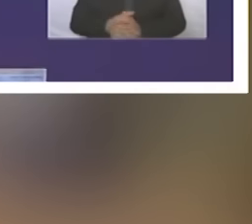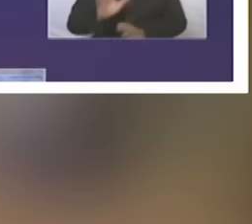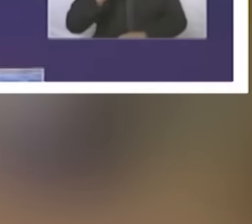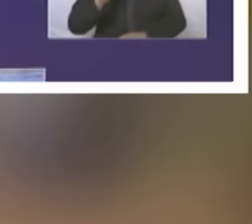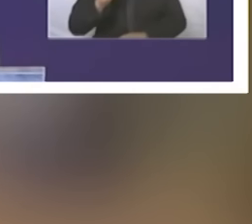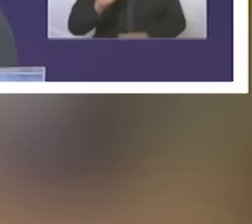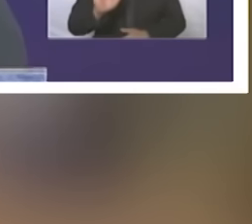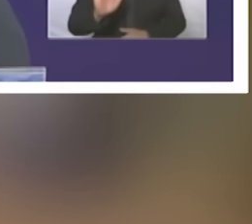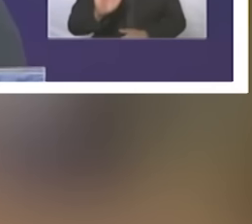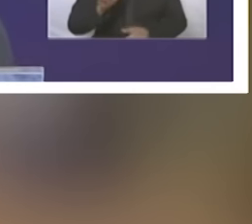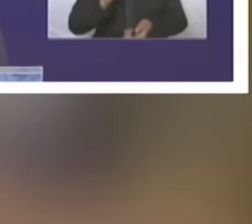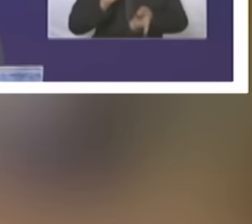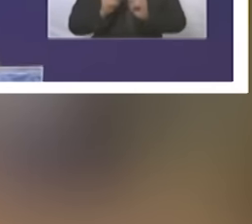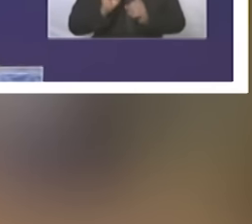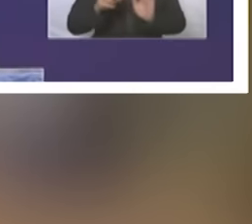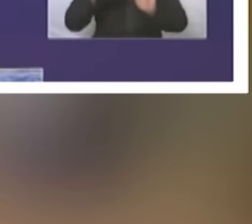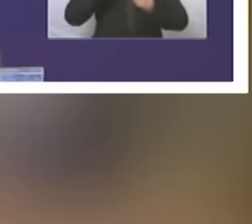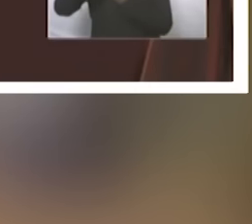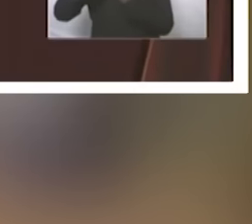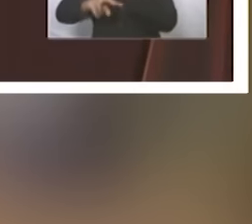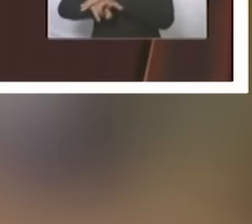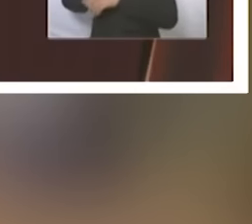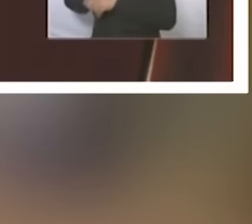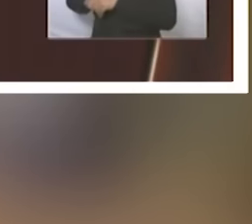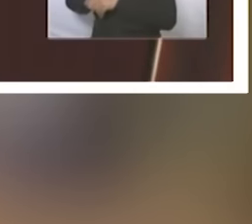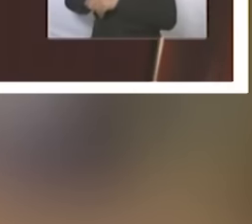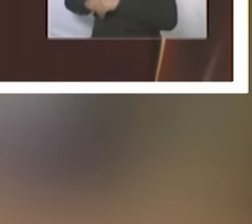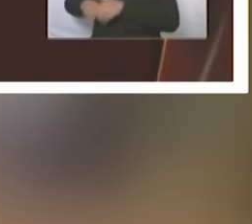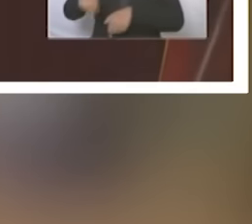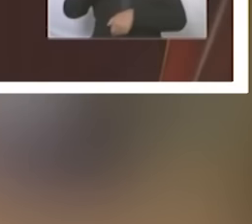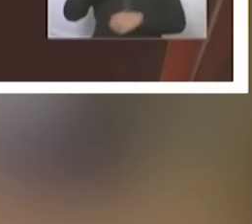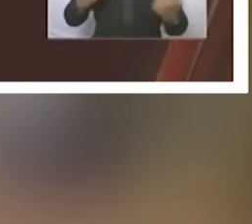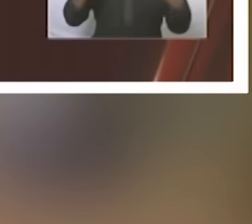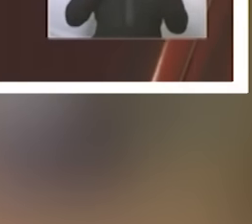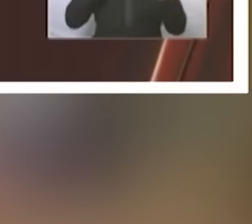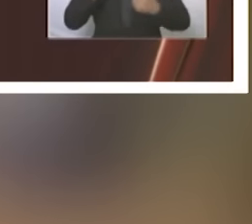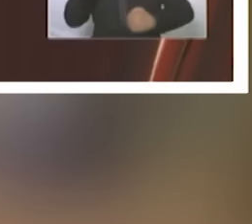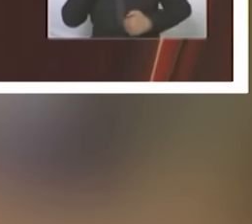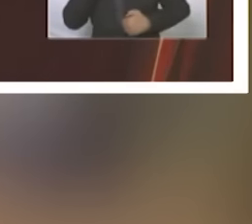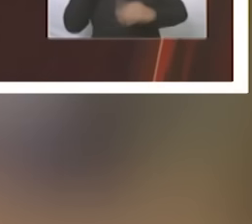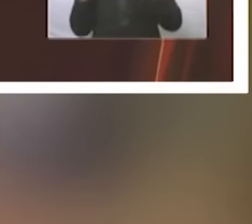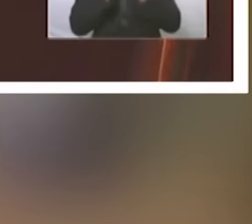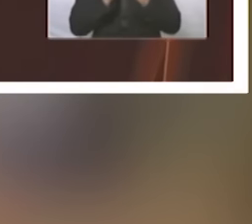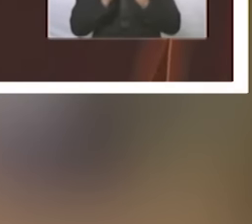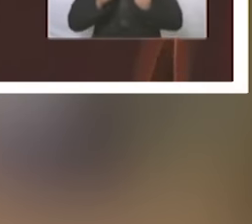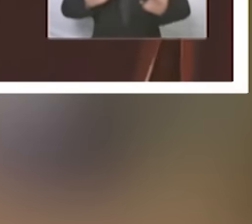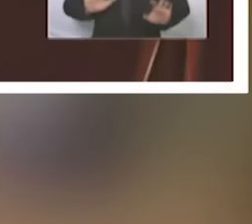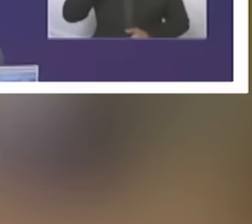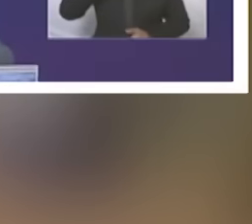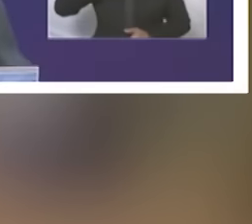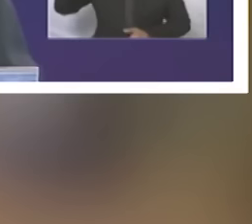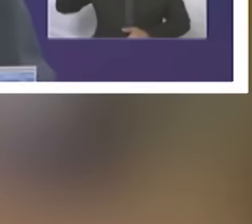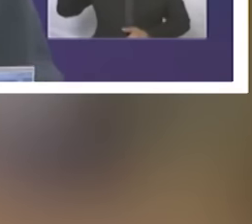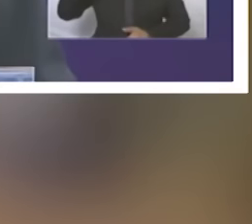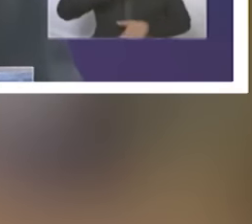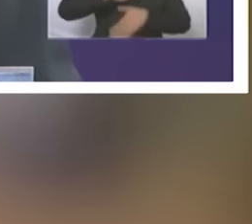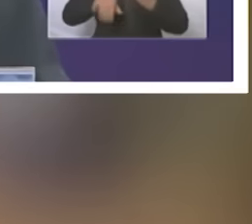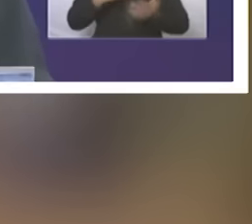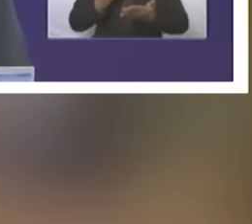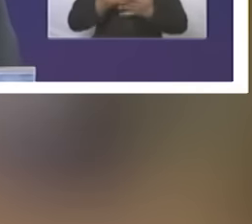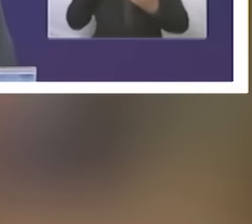misalnya dari Facebook ke Twitter, Twitter ke Instagram, ke TikTok, satunya lagi dibawa ke dunia offline. Sehingga menurut